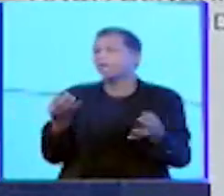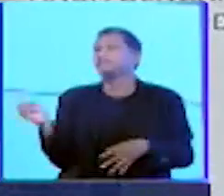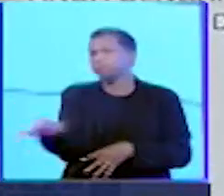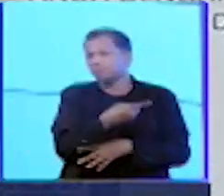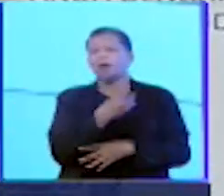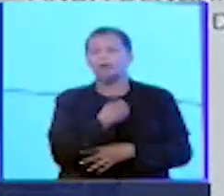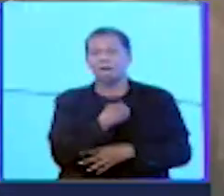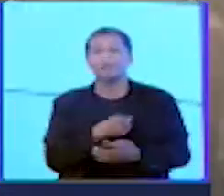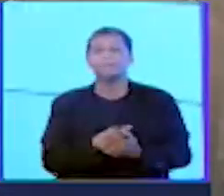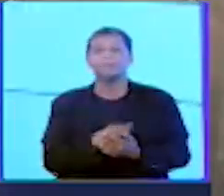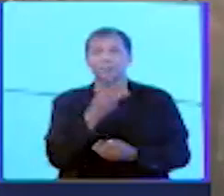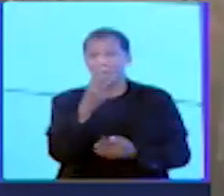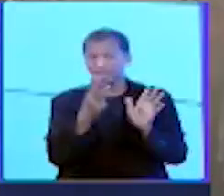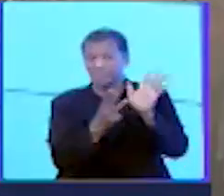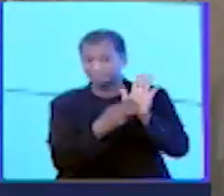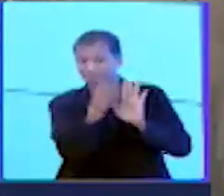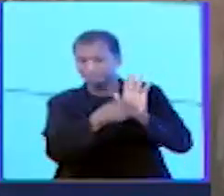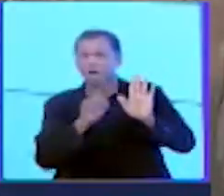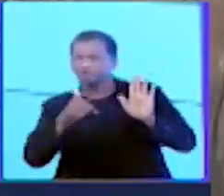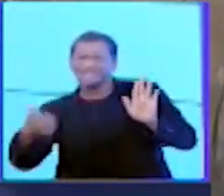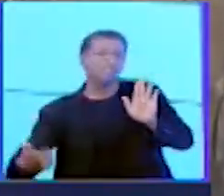3M seperti kita mengingat pesan ibu.